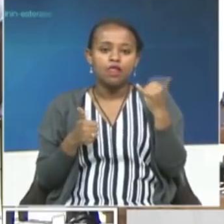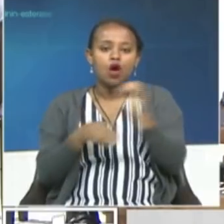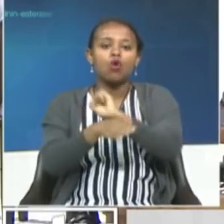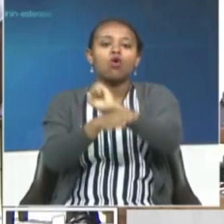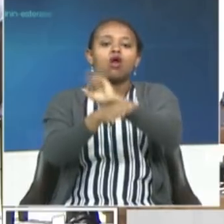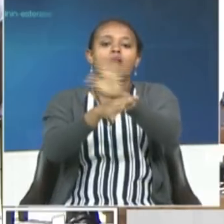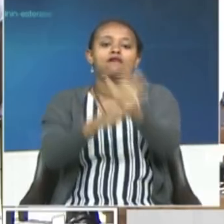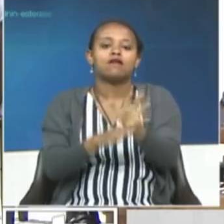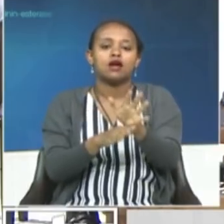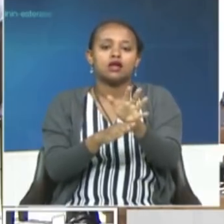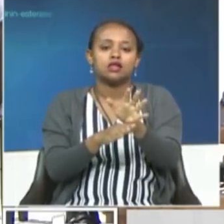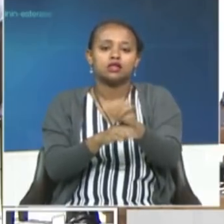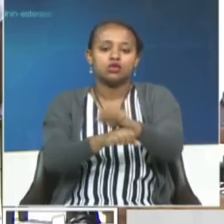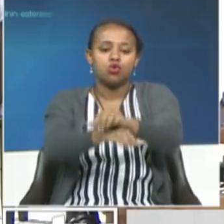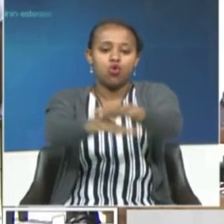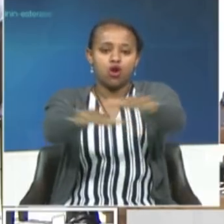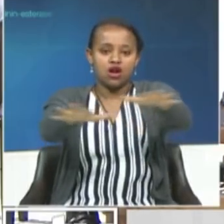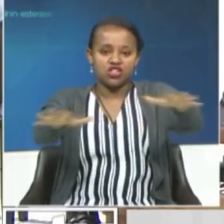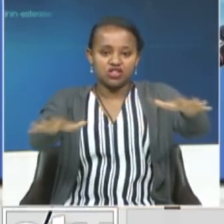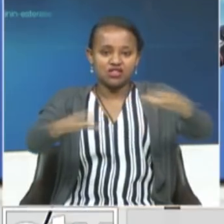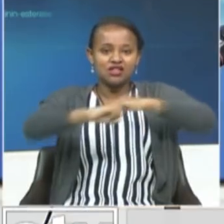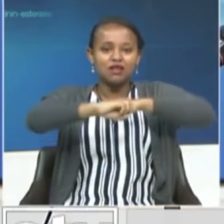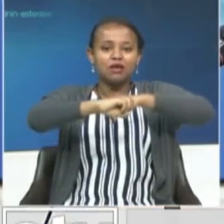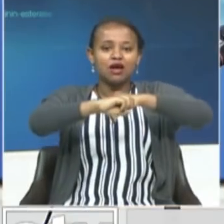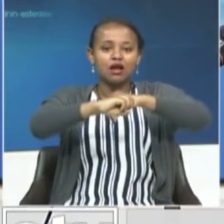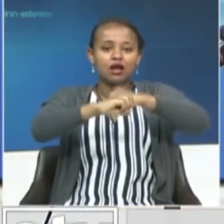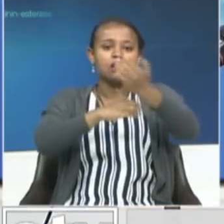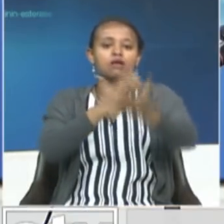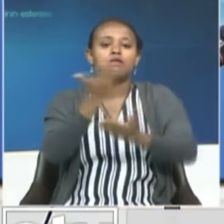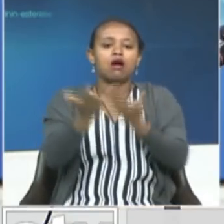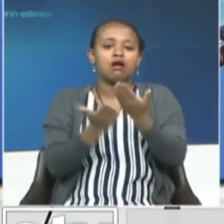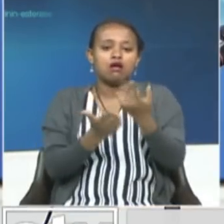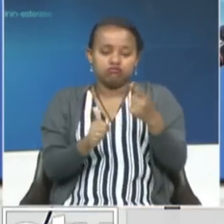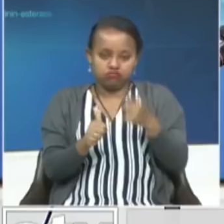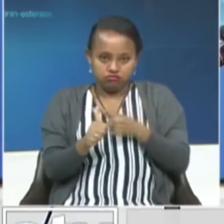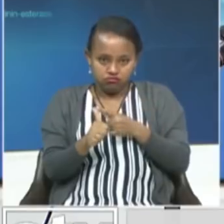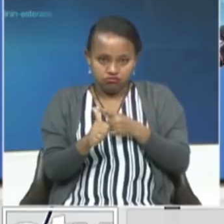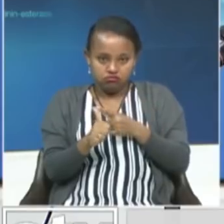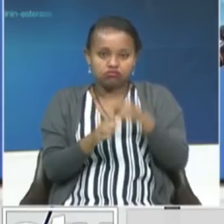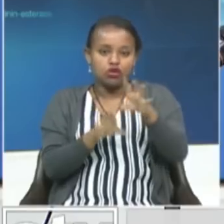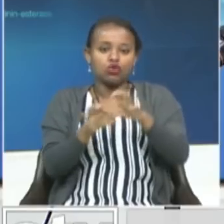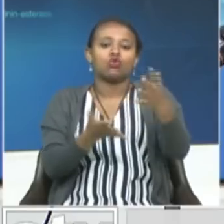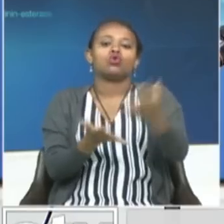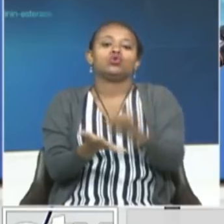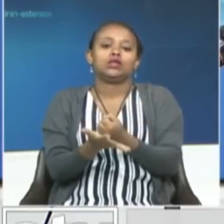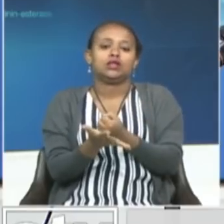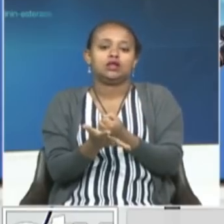የኮሮና ቫይረስ ወረርሽኝን ለመከላከል ከሚያገለግሉት አንዱ ተደርጎ ይወሰዳል። እስኪ